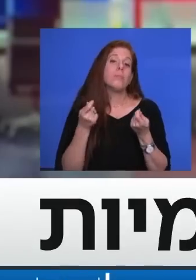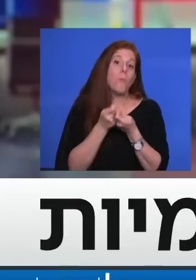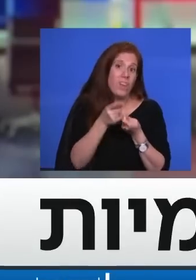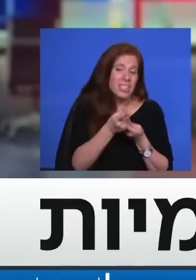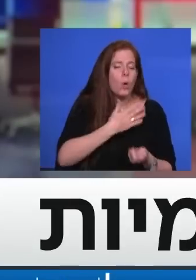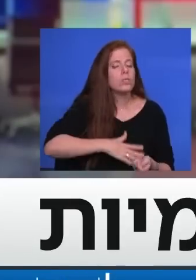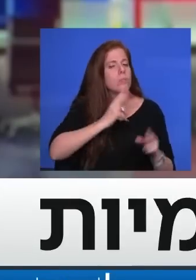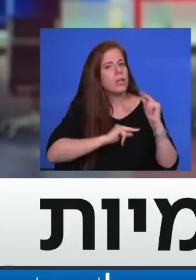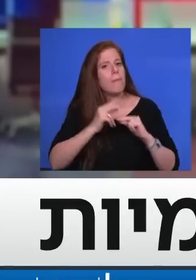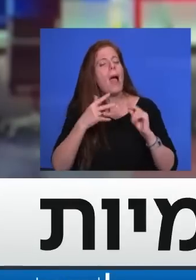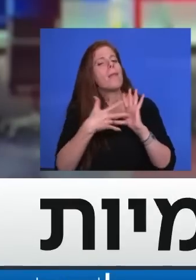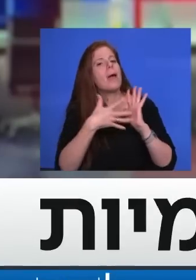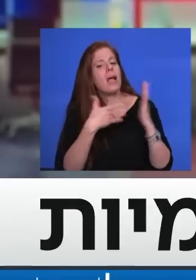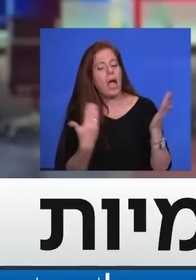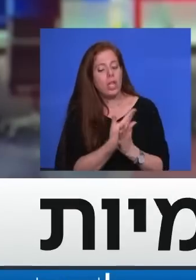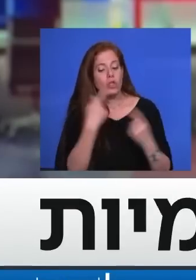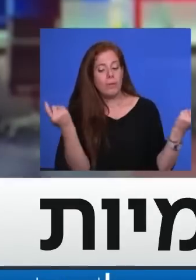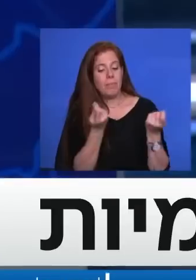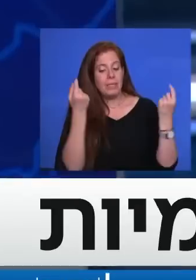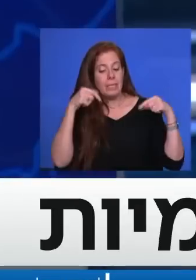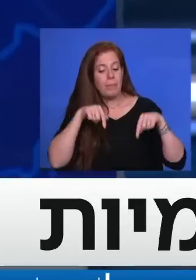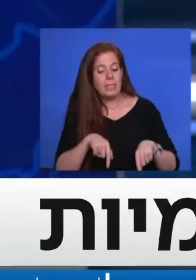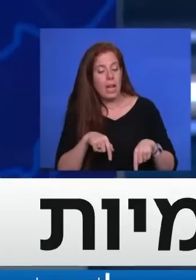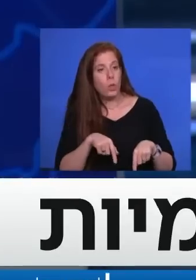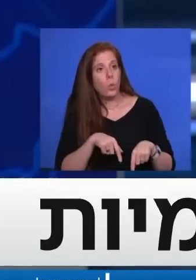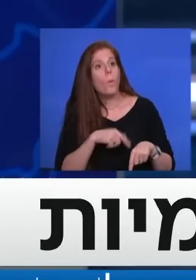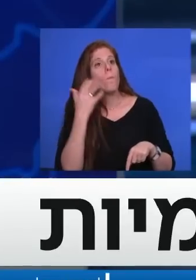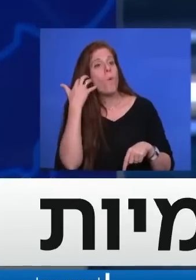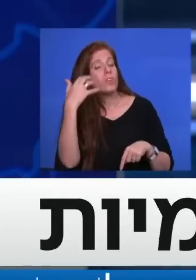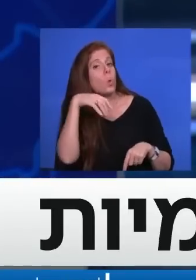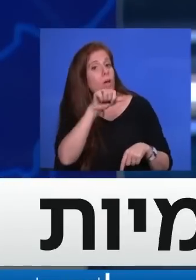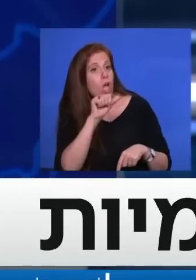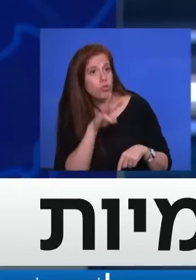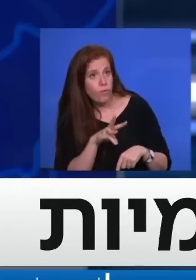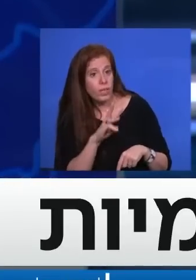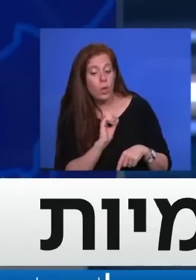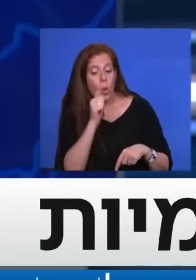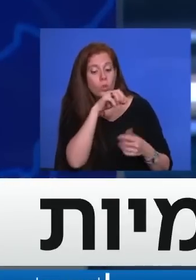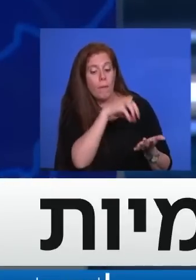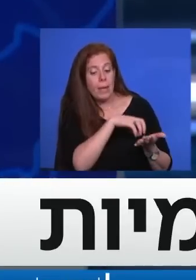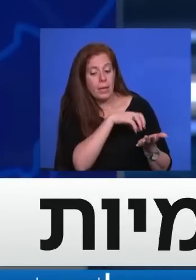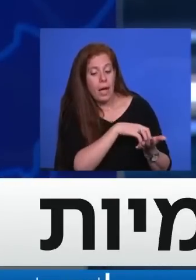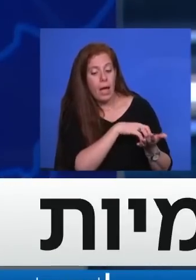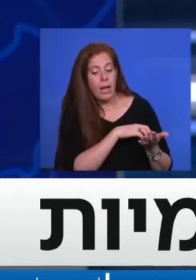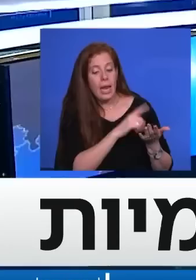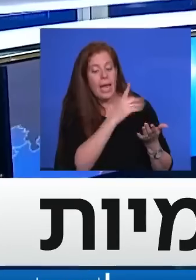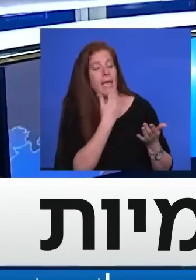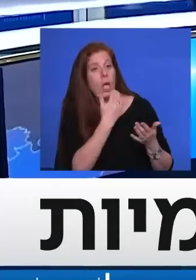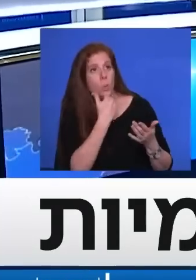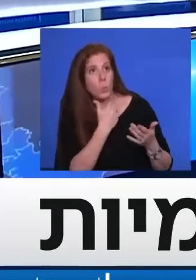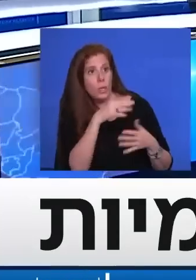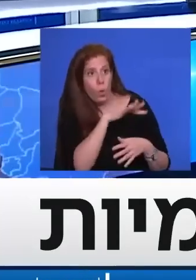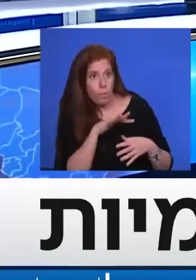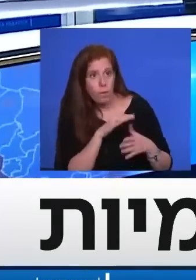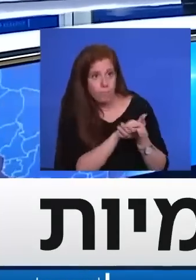על מחקר חדש ומעניין שמתפרסם כאן אצלנו, איתך, פרופסור אוריה שביט, ראש המרכז לחקר יהדות אירופה באוניברסיטת תל אביב.